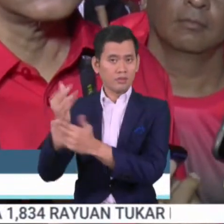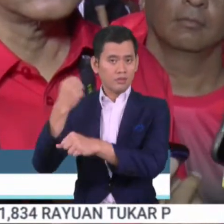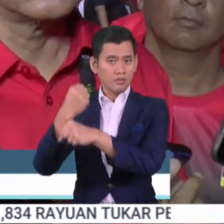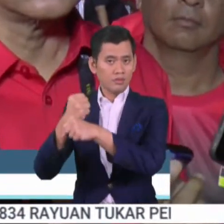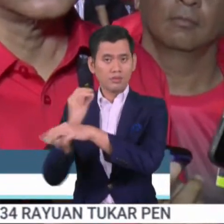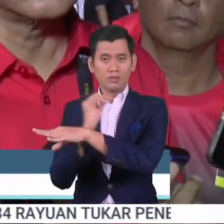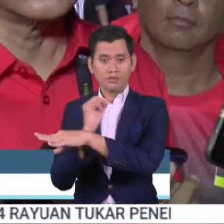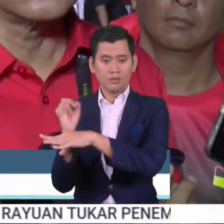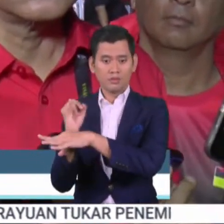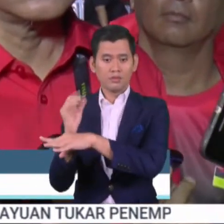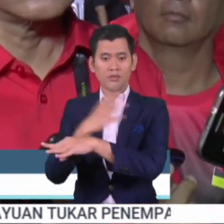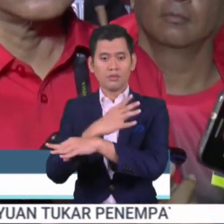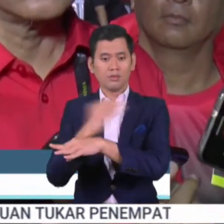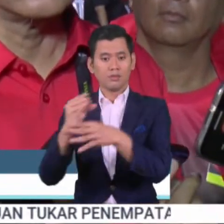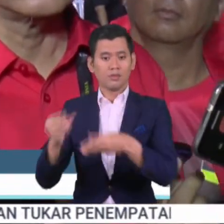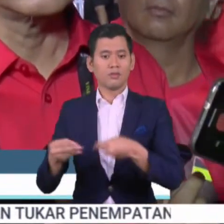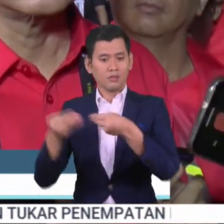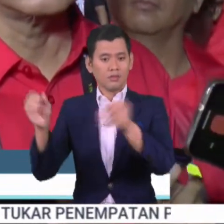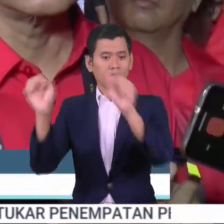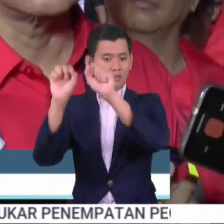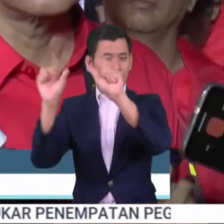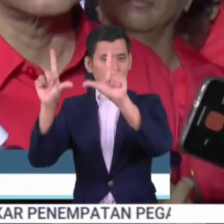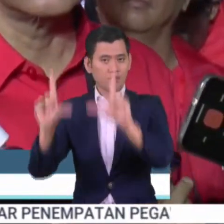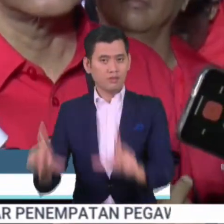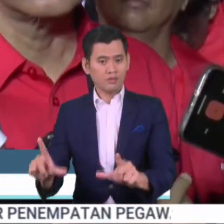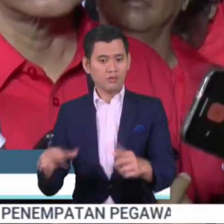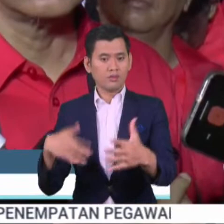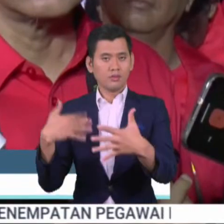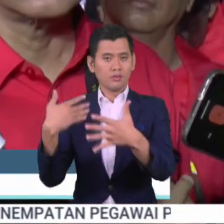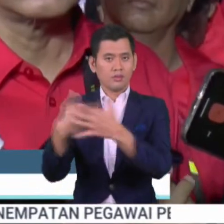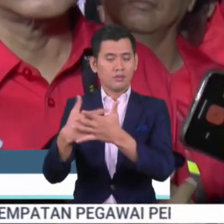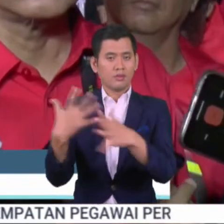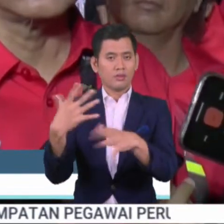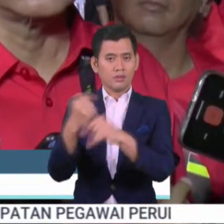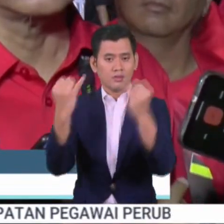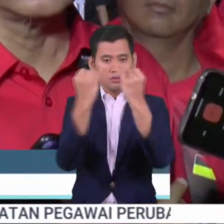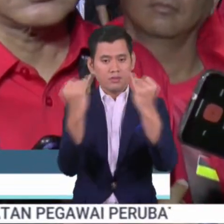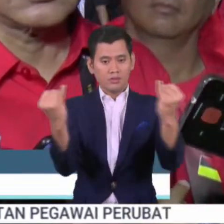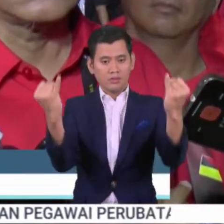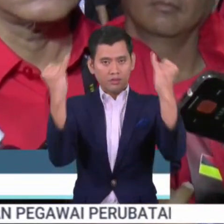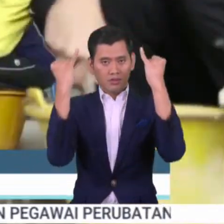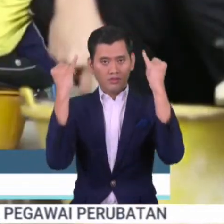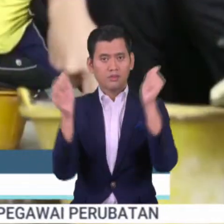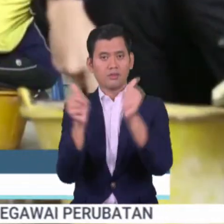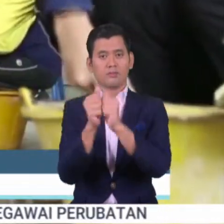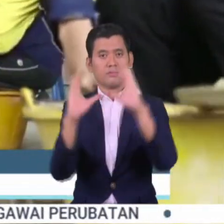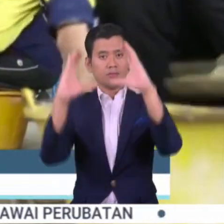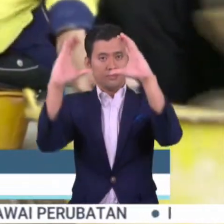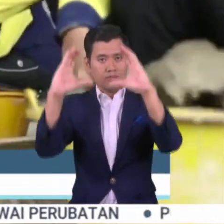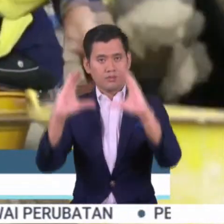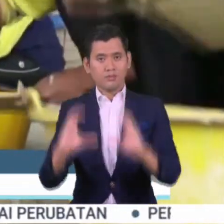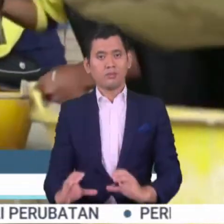bekerja dan disijilkan sehingga dapat ijazah melalui aliran ini.